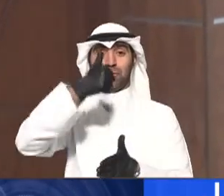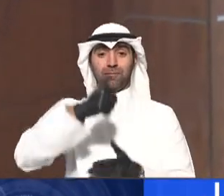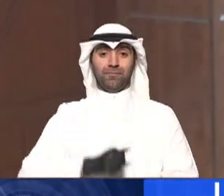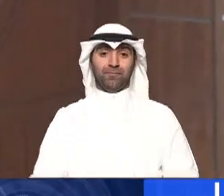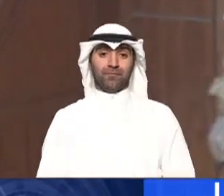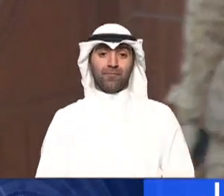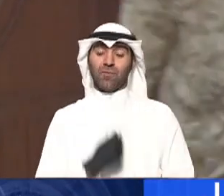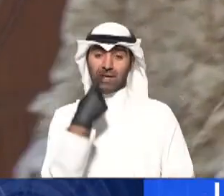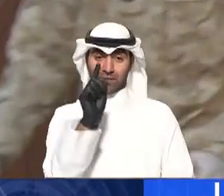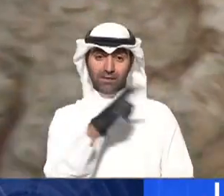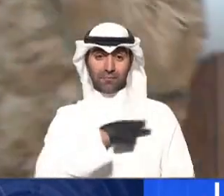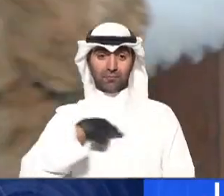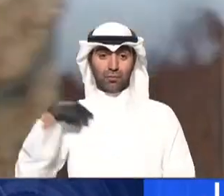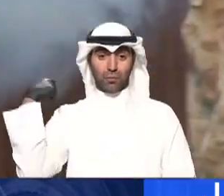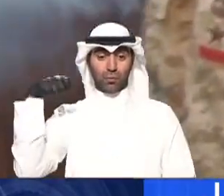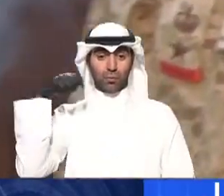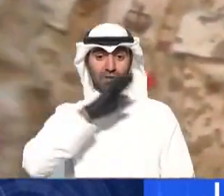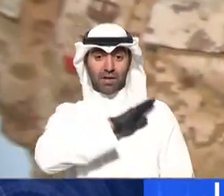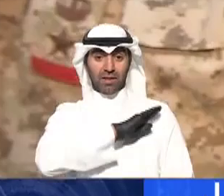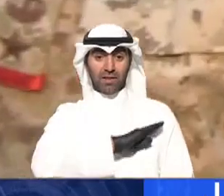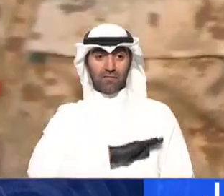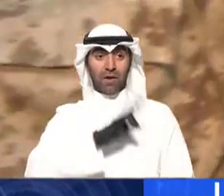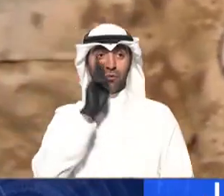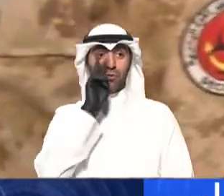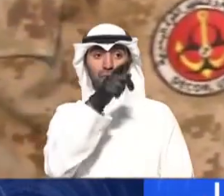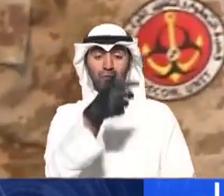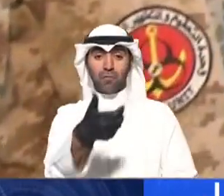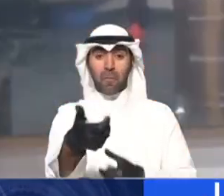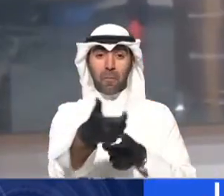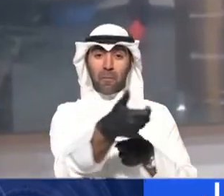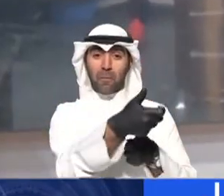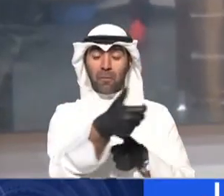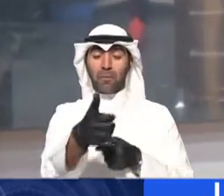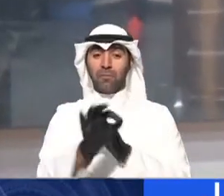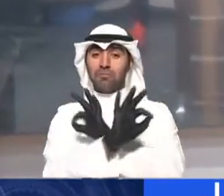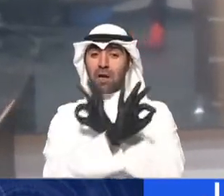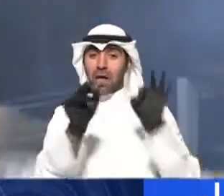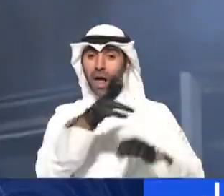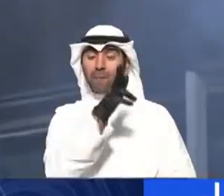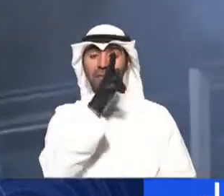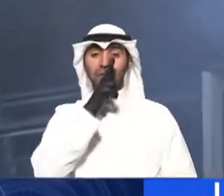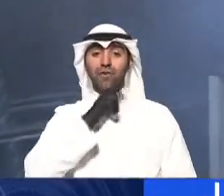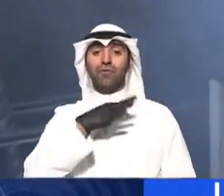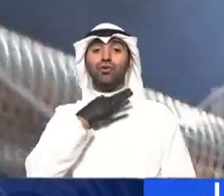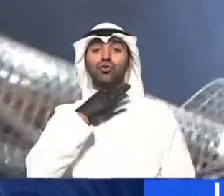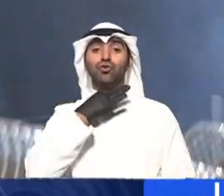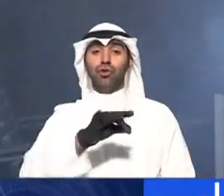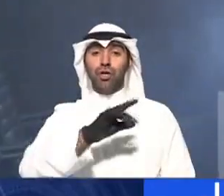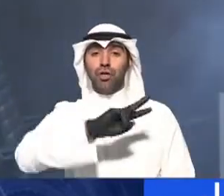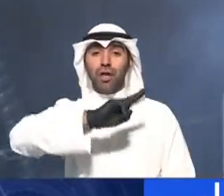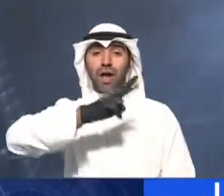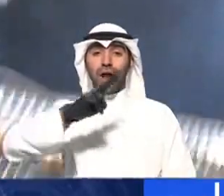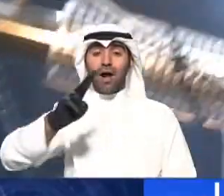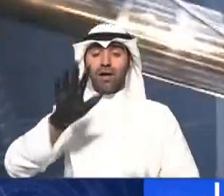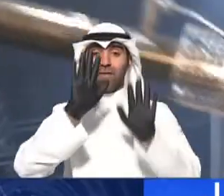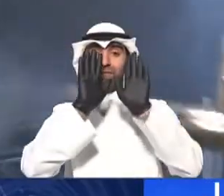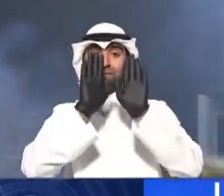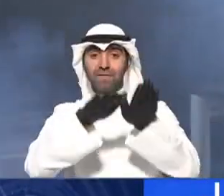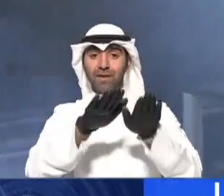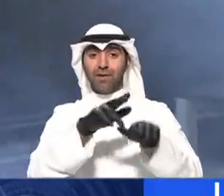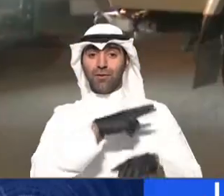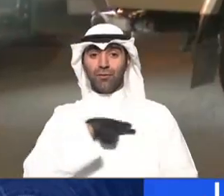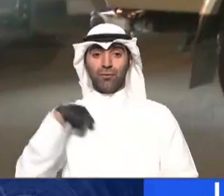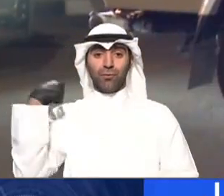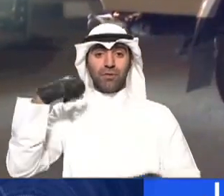الدفاع أحدث وسائل وأجهزة التعقيم المعتمدة من منظمة الصحة العالمية ووزارة الصحة والهيئة العامة